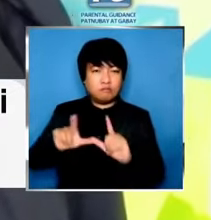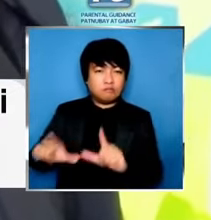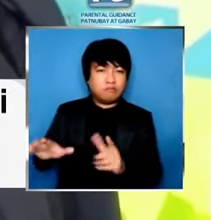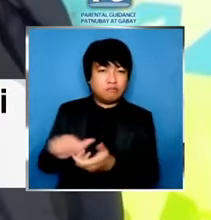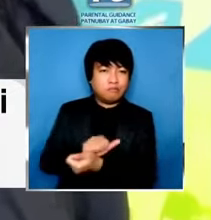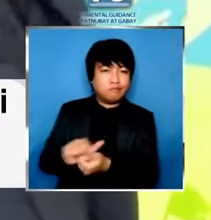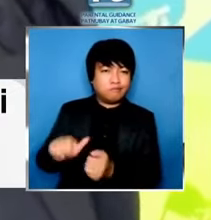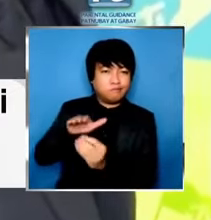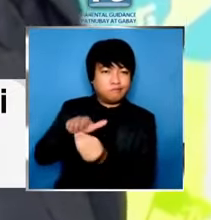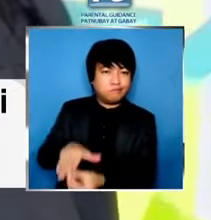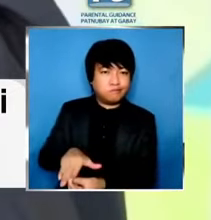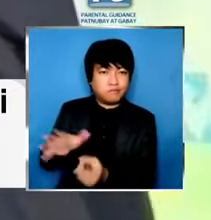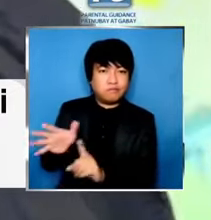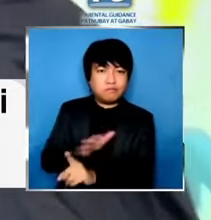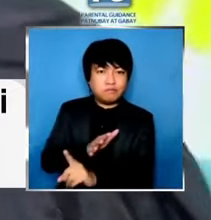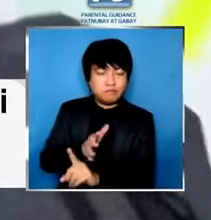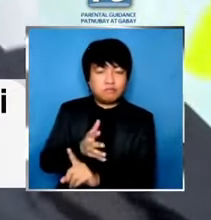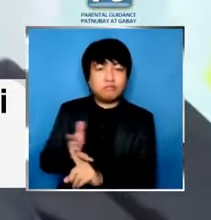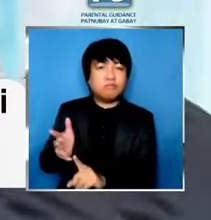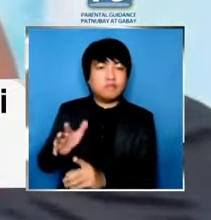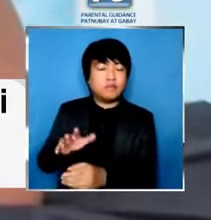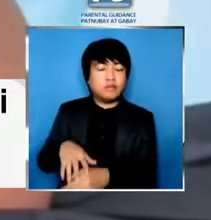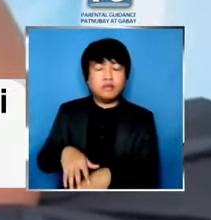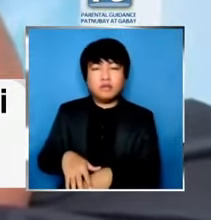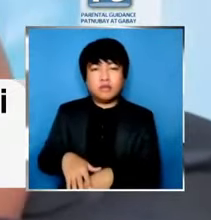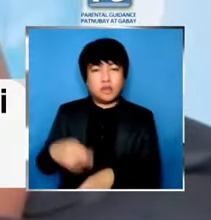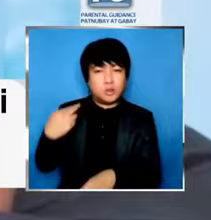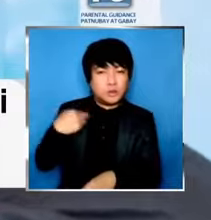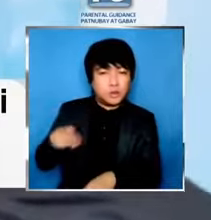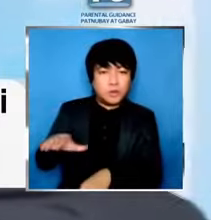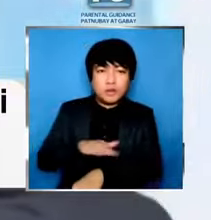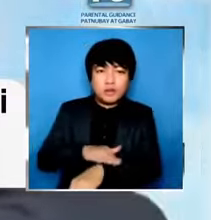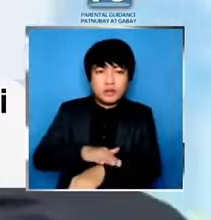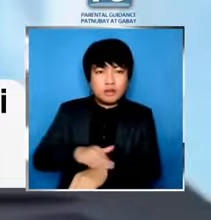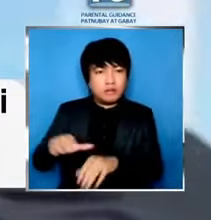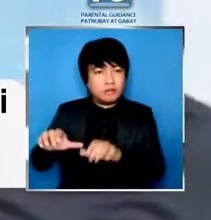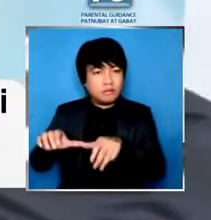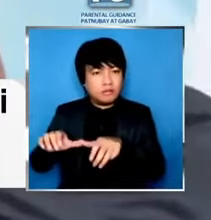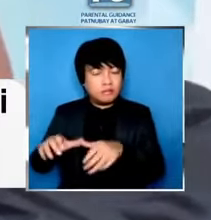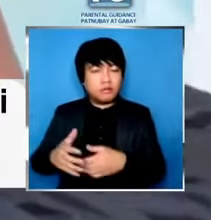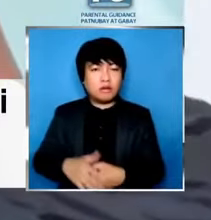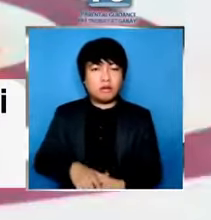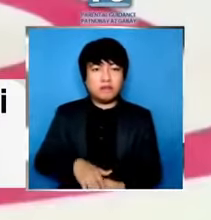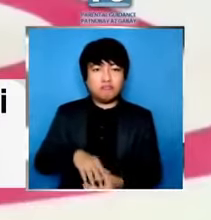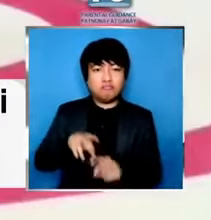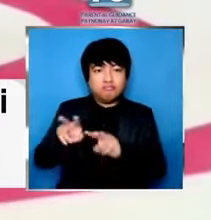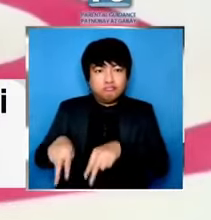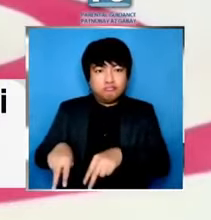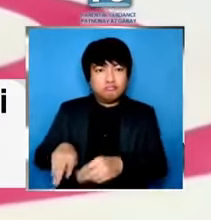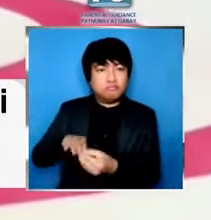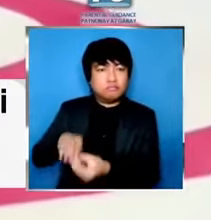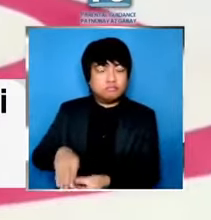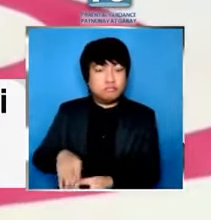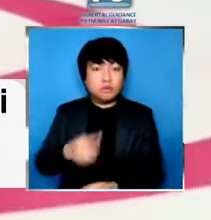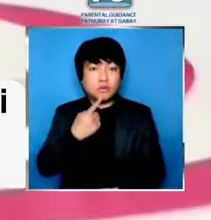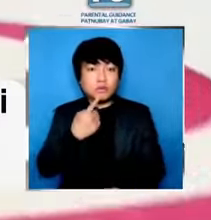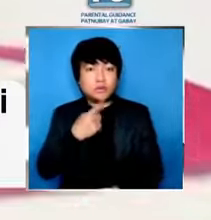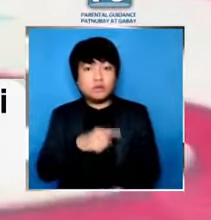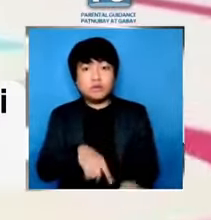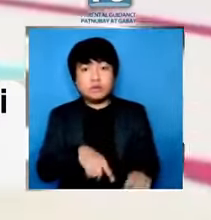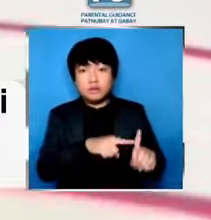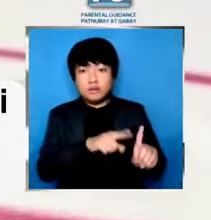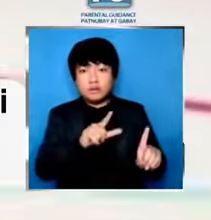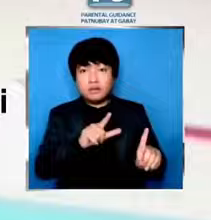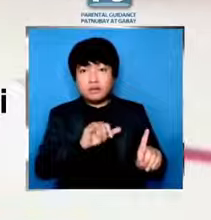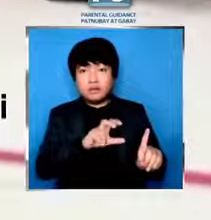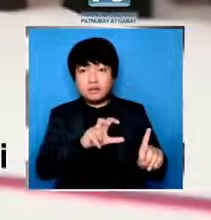behavior at harassment batay sa sex, religion, race at disability. Sagot ni Lizzo ay disappointed at hindi raw siya makapaniwala sa mga